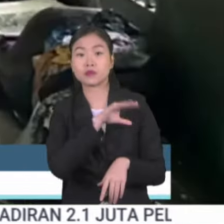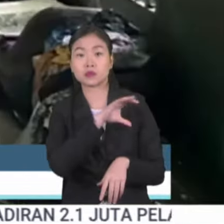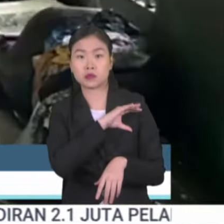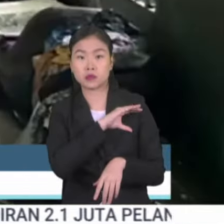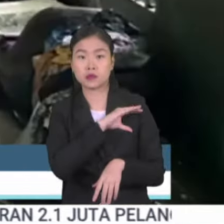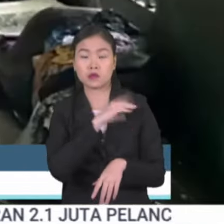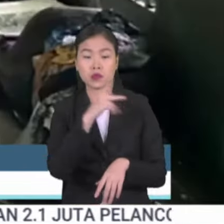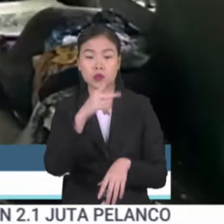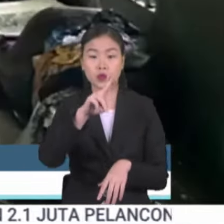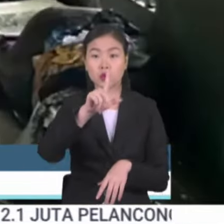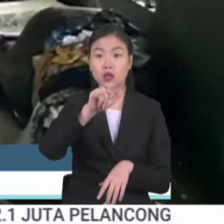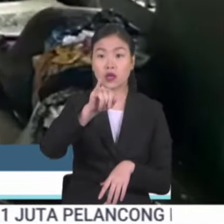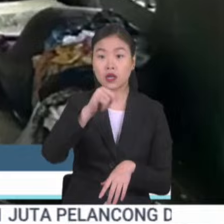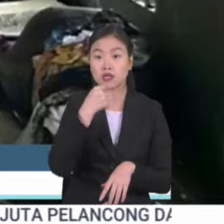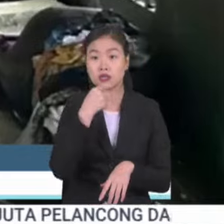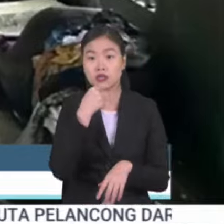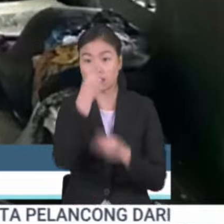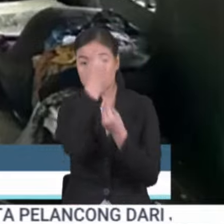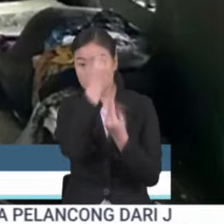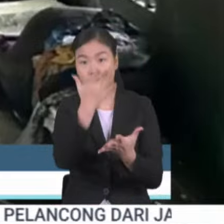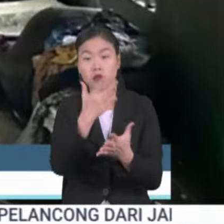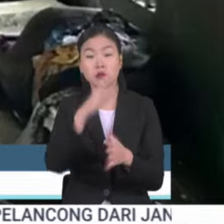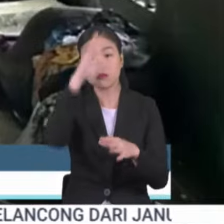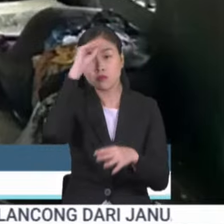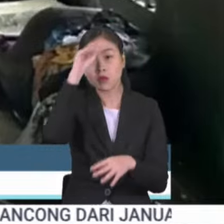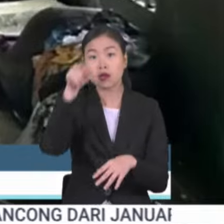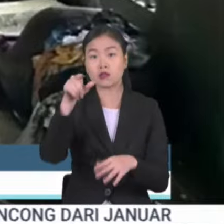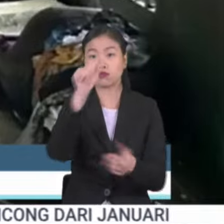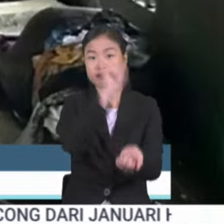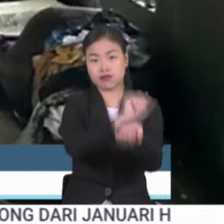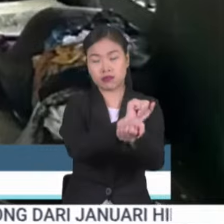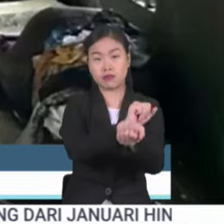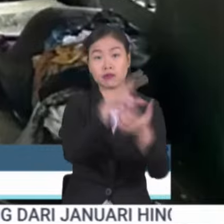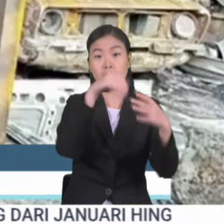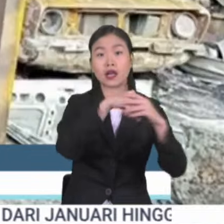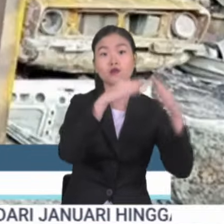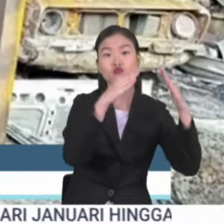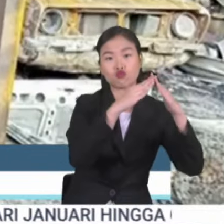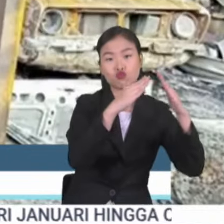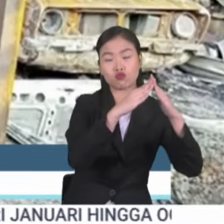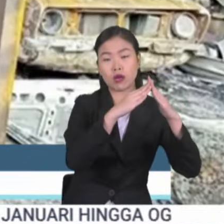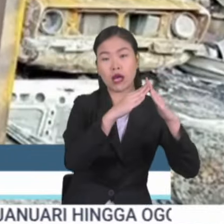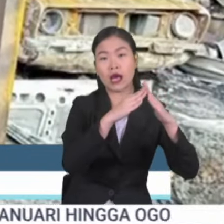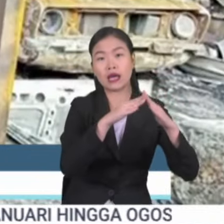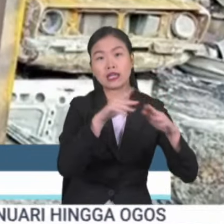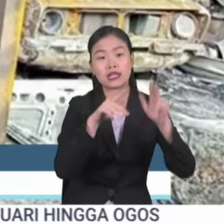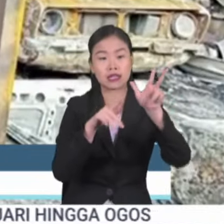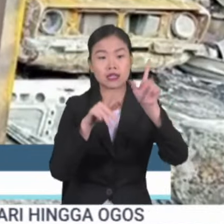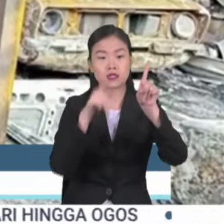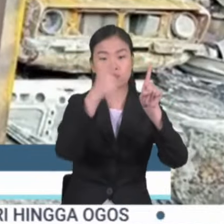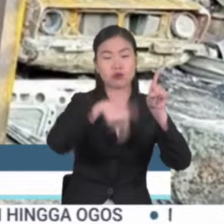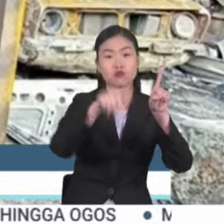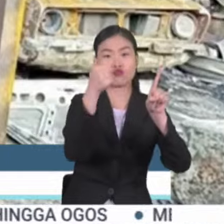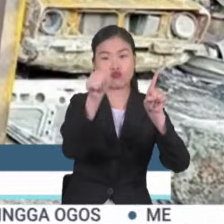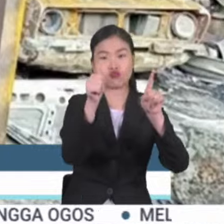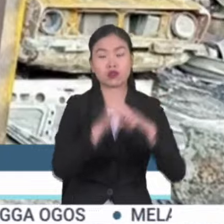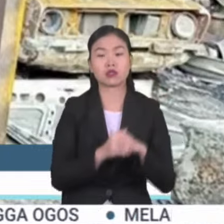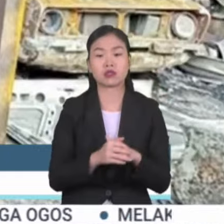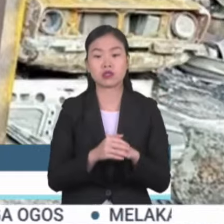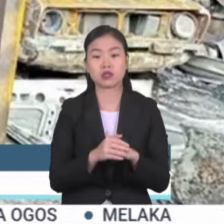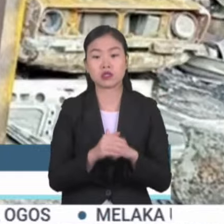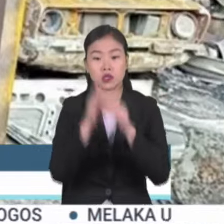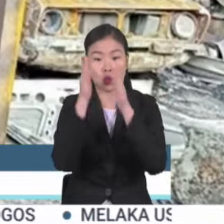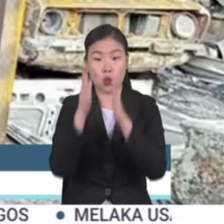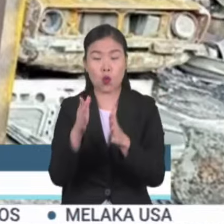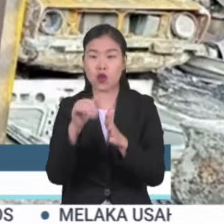superintendent Tan S Lee memaklumkan lelaki tempatan ditahan di rumahnya di taman sama Pada 31 oktob manakala